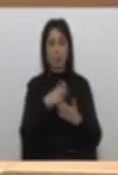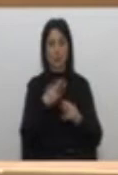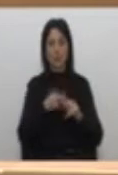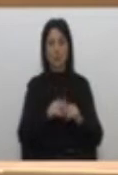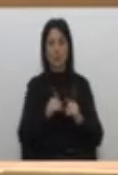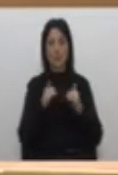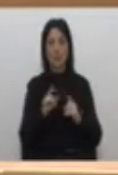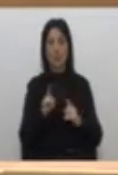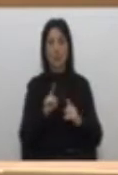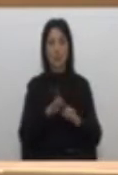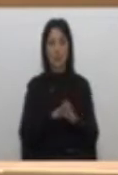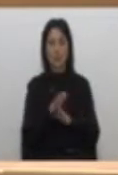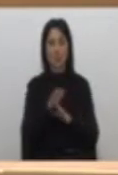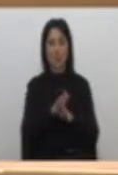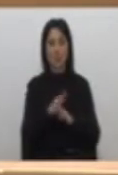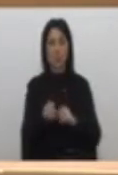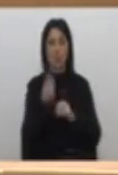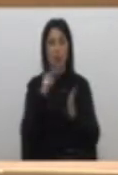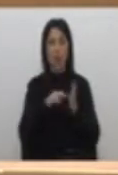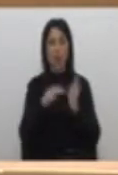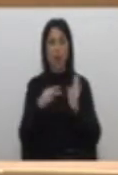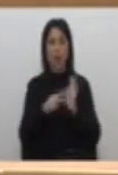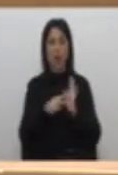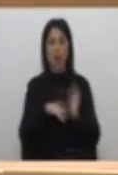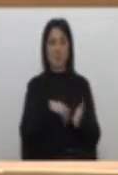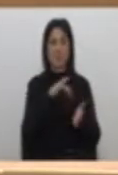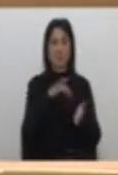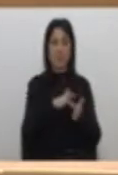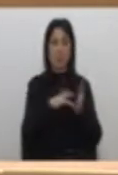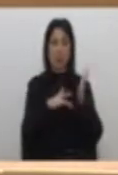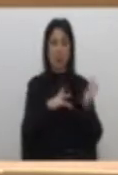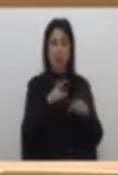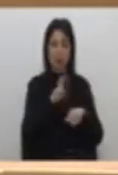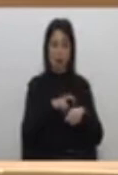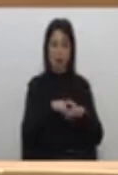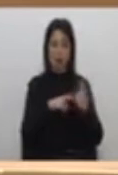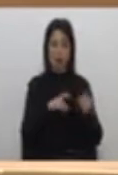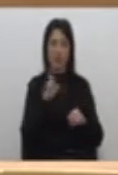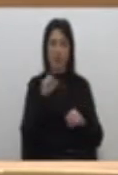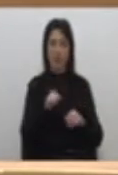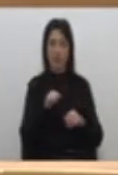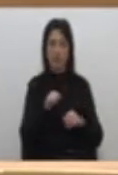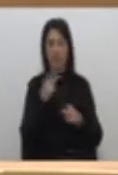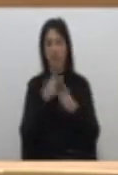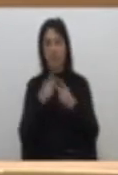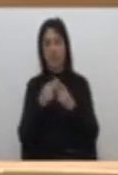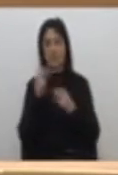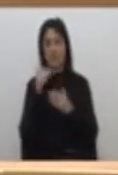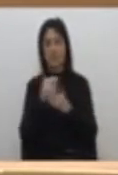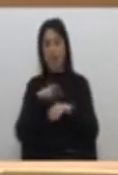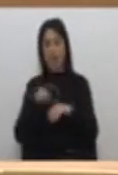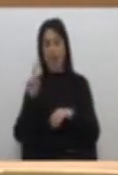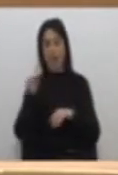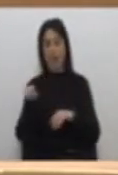რომ შესრულდეს ამოცანა სამოქალაქო სექტორის ექიმებმა და საჯელ აღსრულების სისტემის